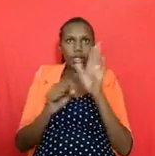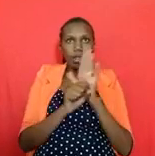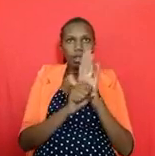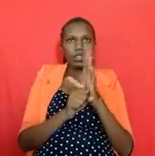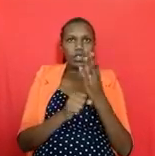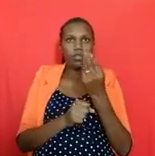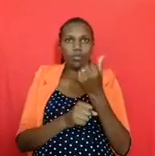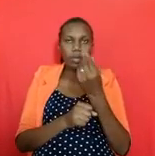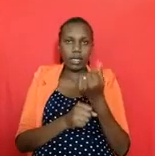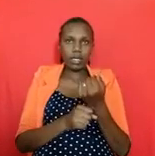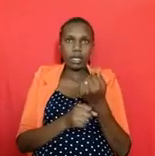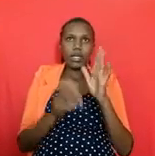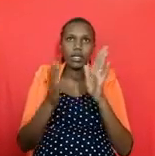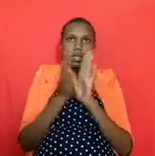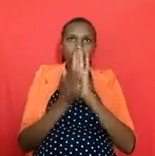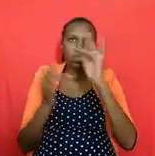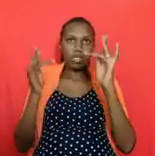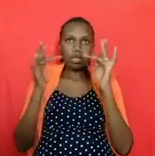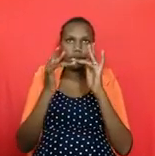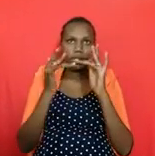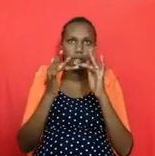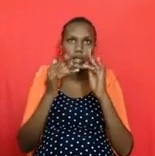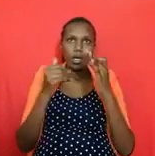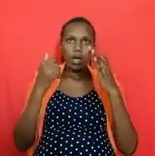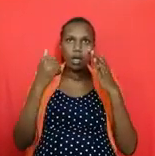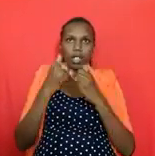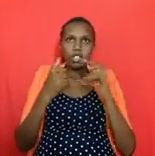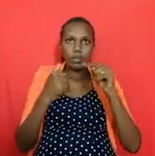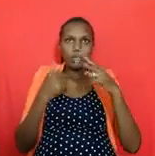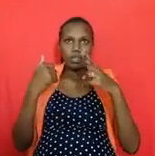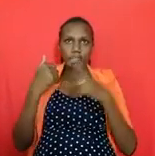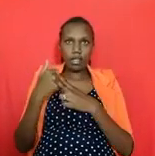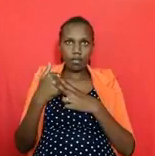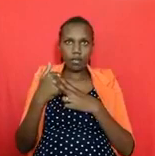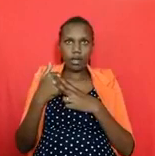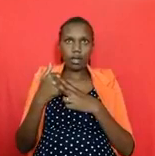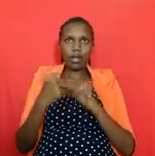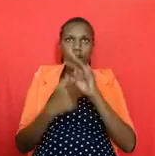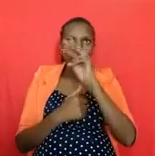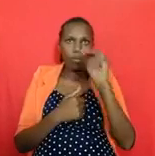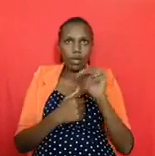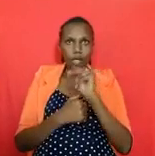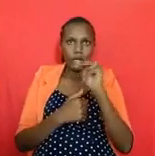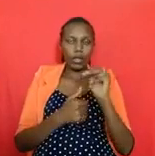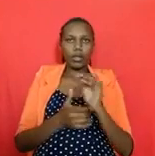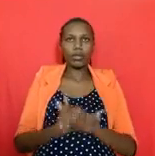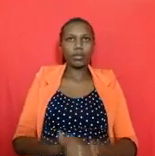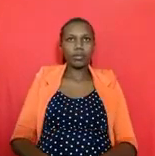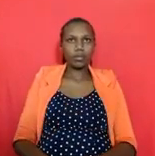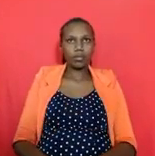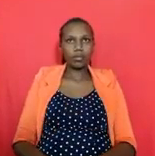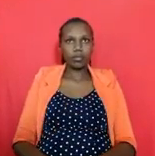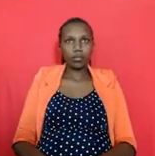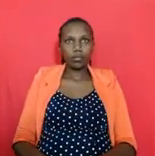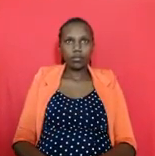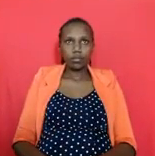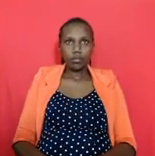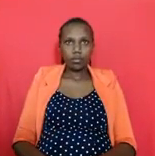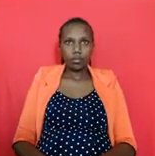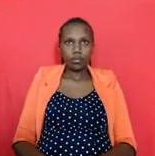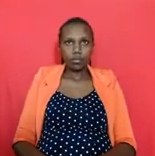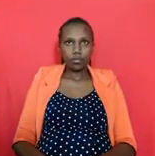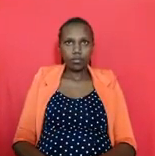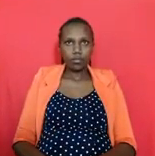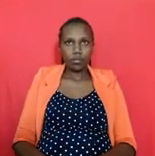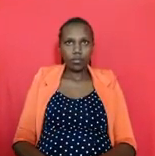new normal milioni 8 reke cigwete wega milioni 8 na ngiri 711